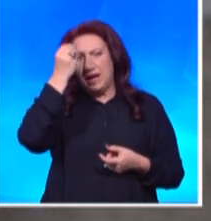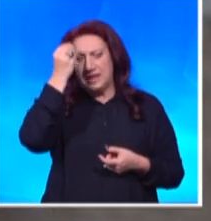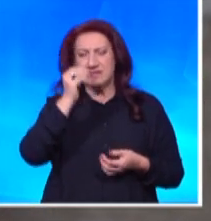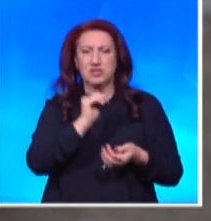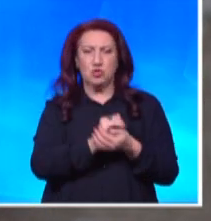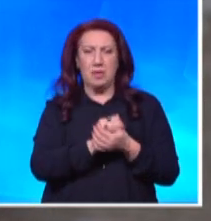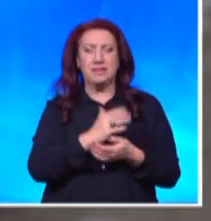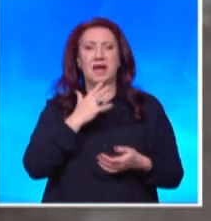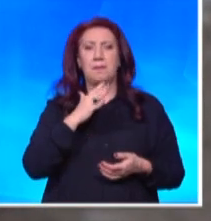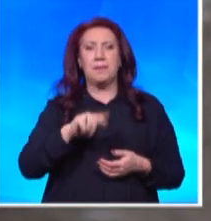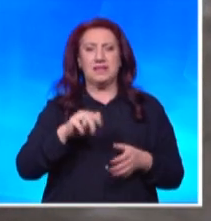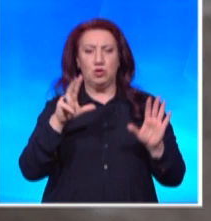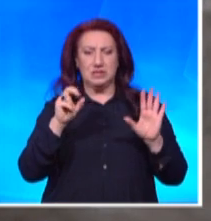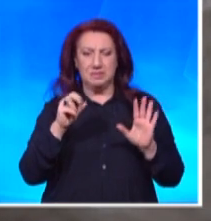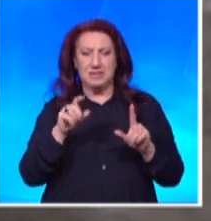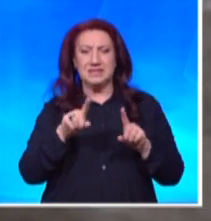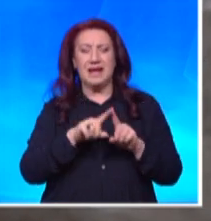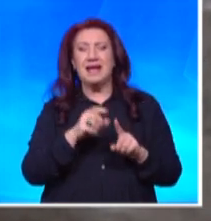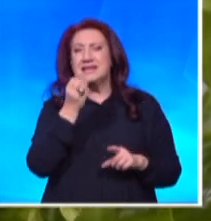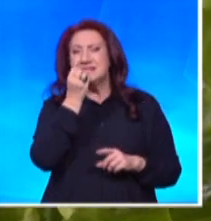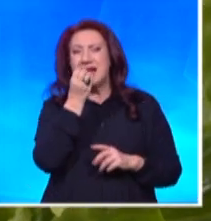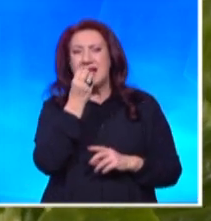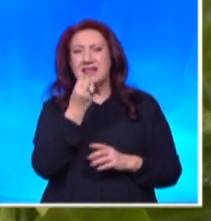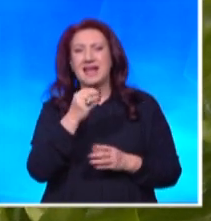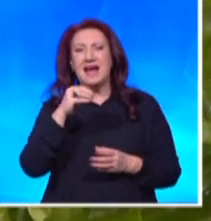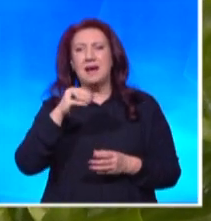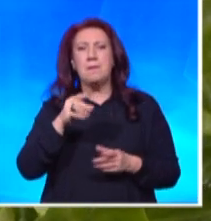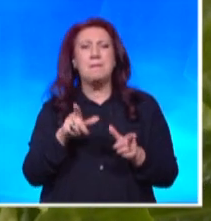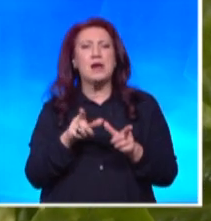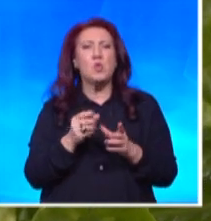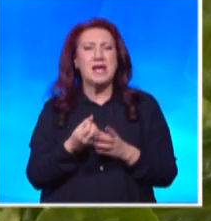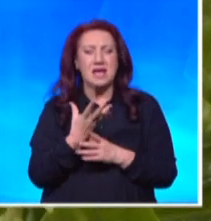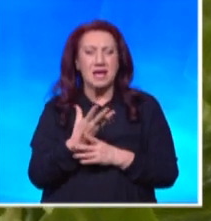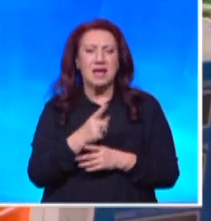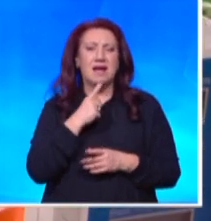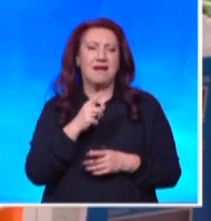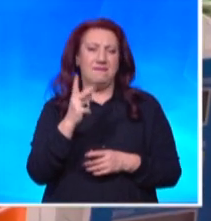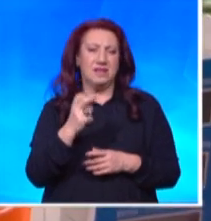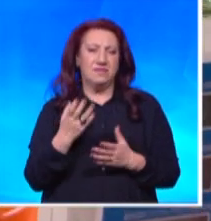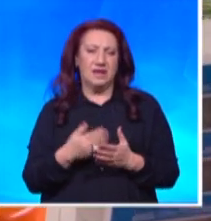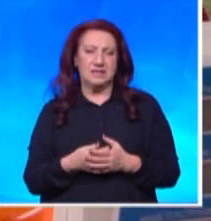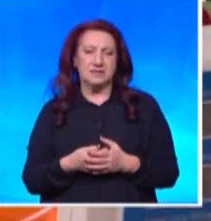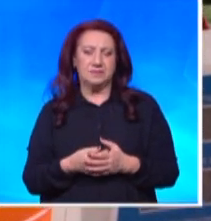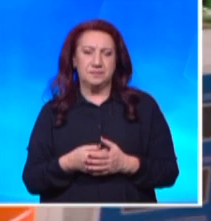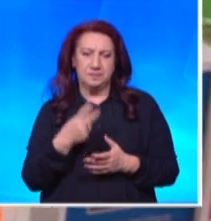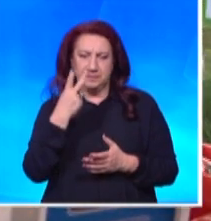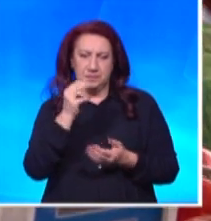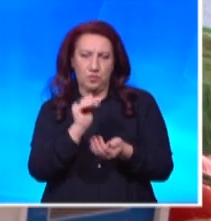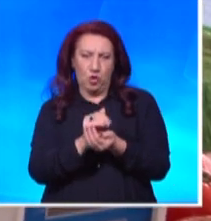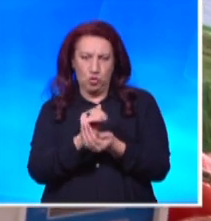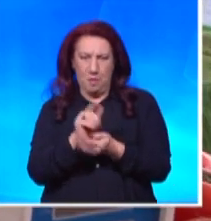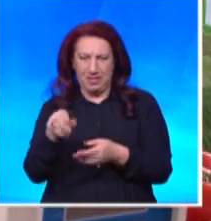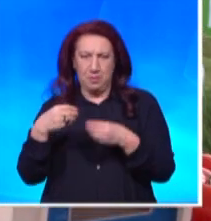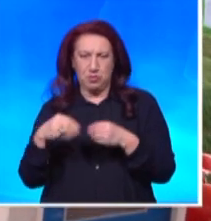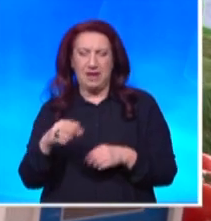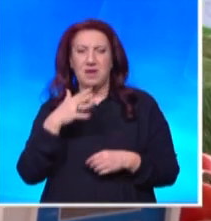5,80, а зелената салата за 1,20 лв. Възможно ли да ги купуваме 80-90 стотинки? Домата, примерно, който е